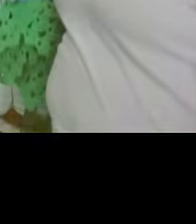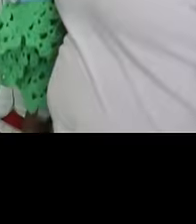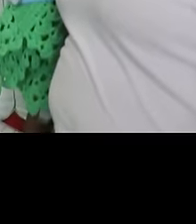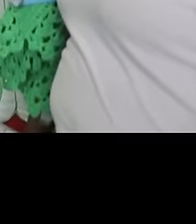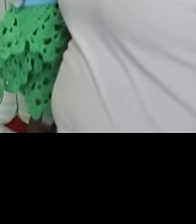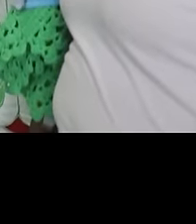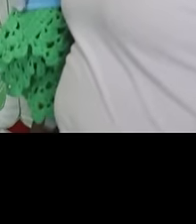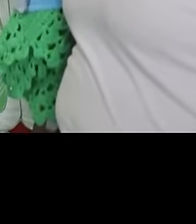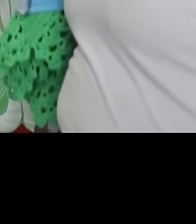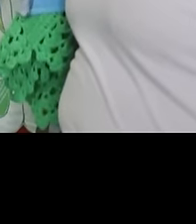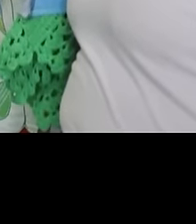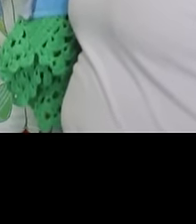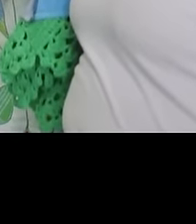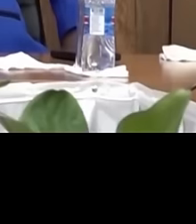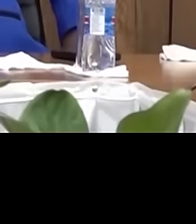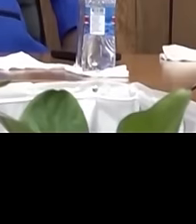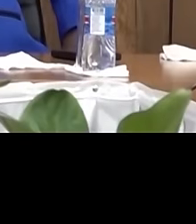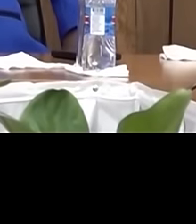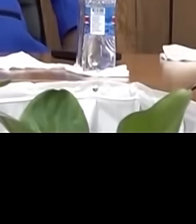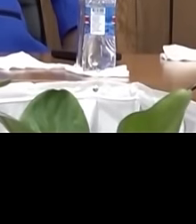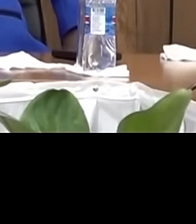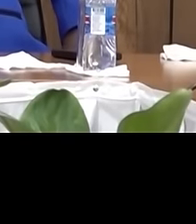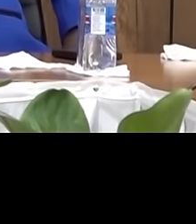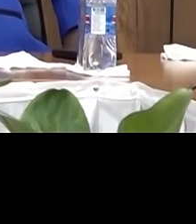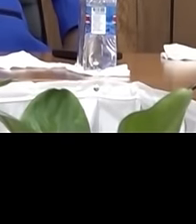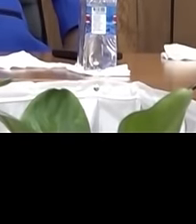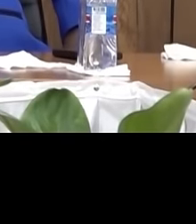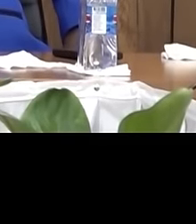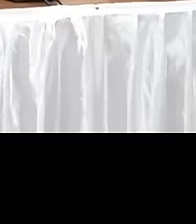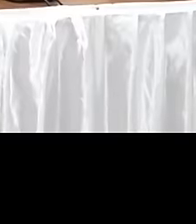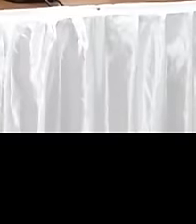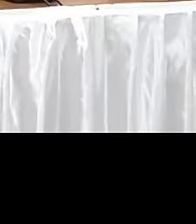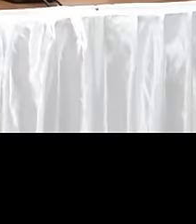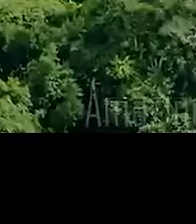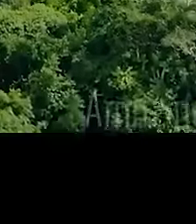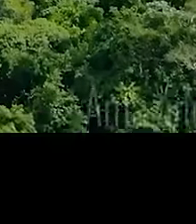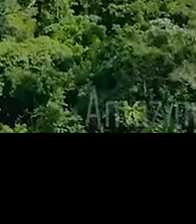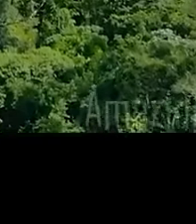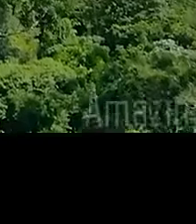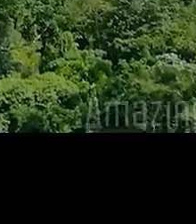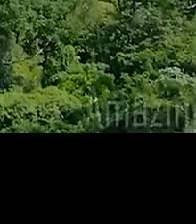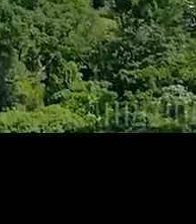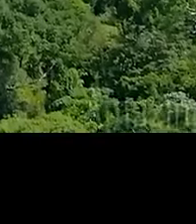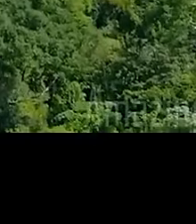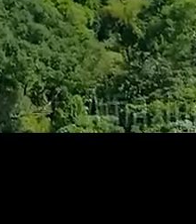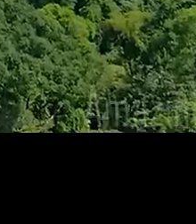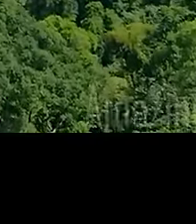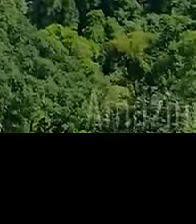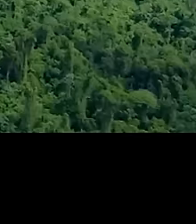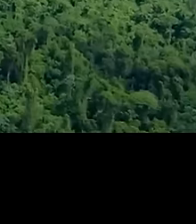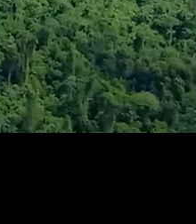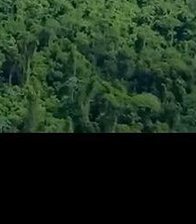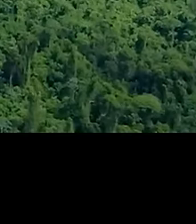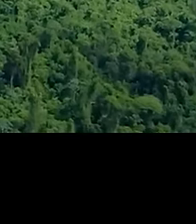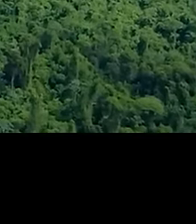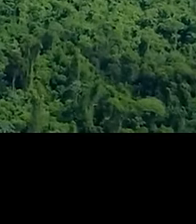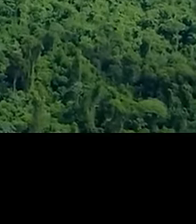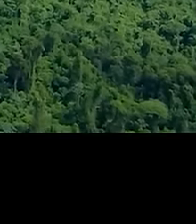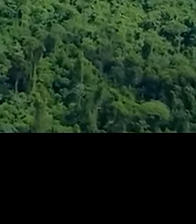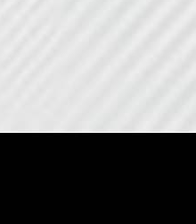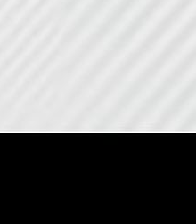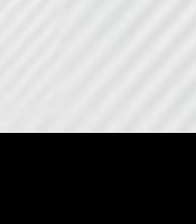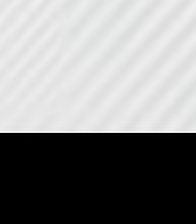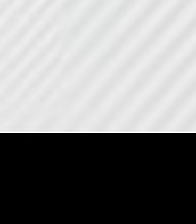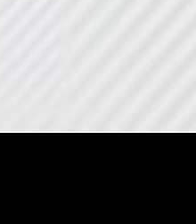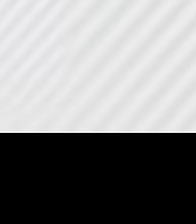staat in het beleid. Er wordt hard gewerkt aan het behoud en de bescherming van onze natuurlijke rijkdommen, terwijl